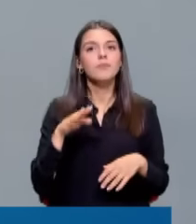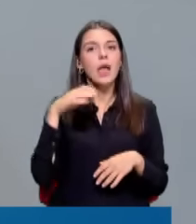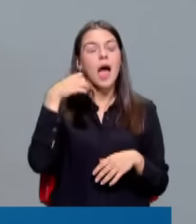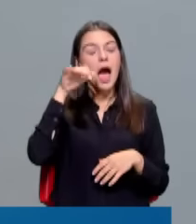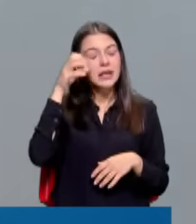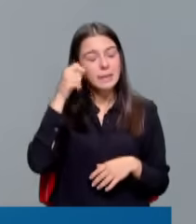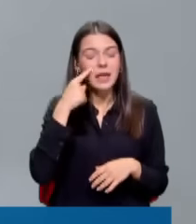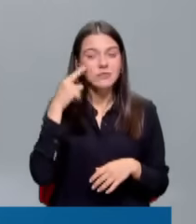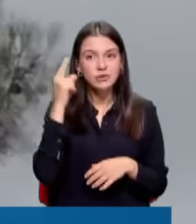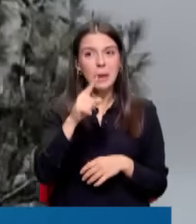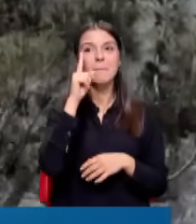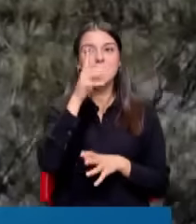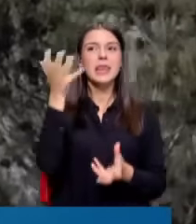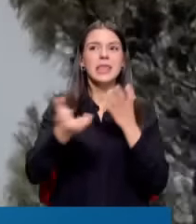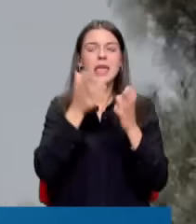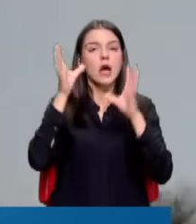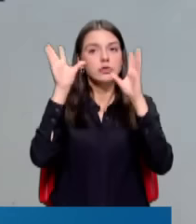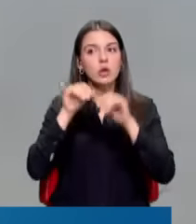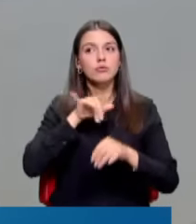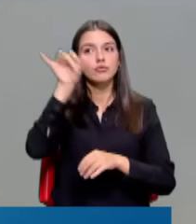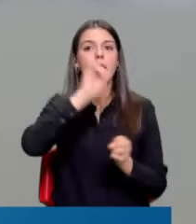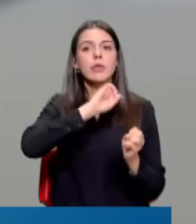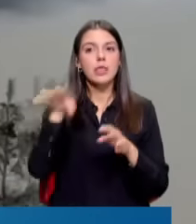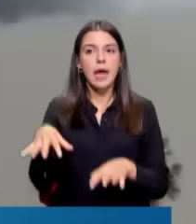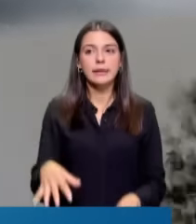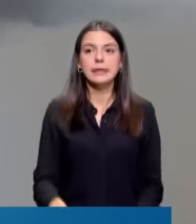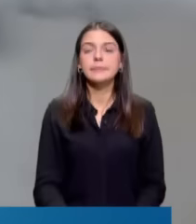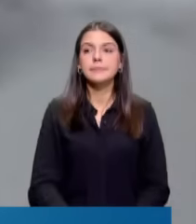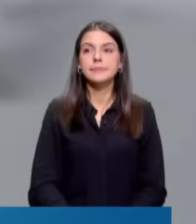için bir adet yangın söndürme uçağı gönderdi.